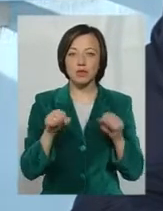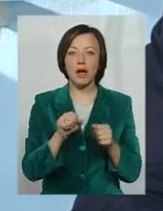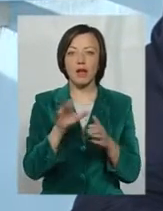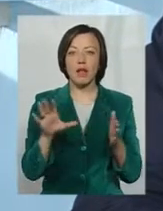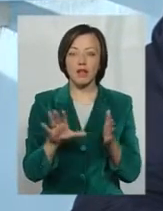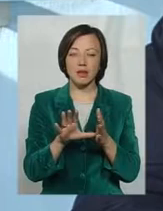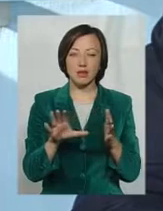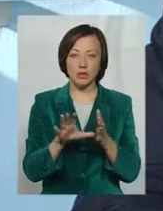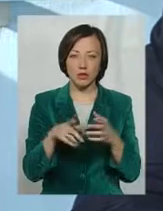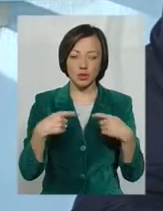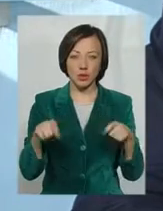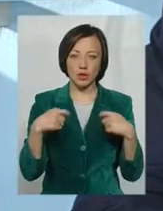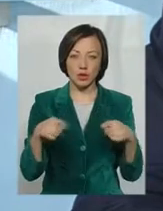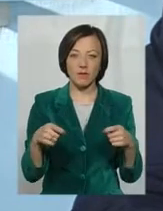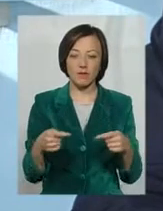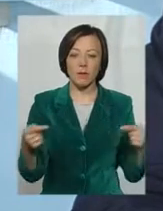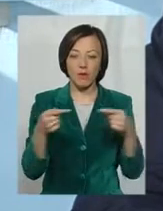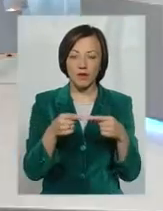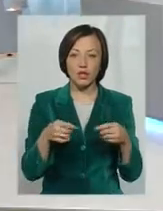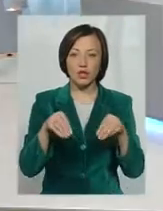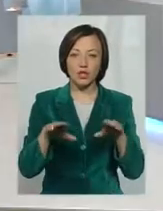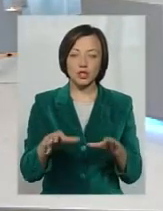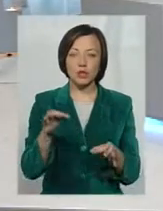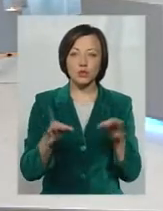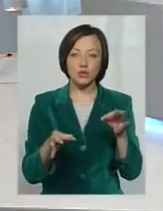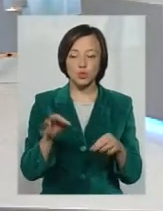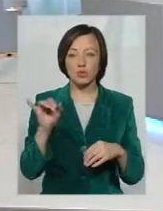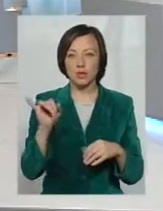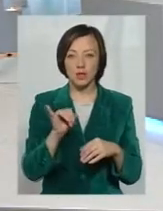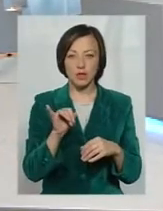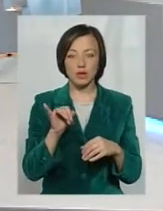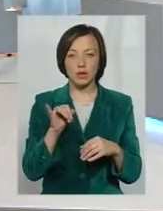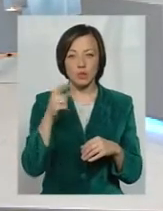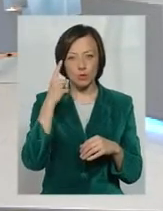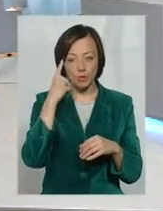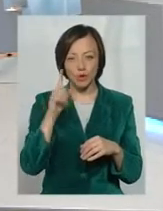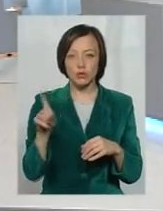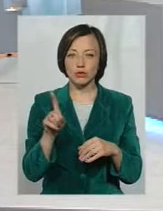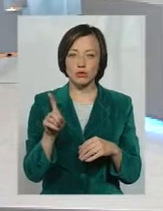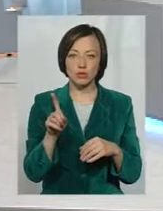торгів, арештованим майном, відповідно до рішень суду. Та й, в принципі, я думаю, що